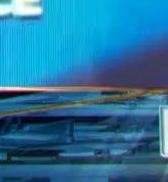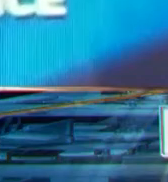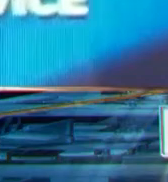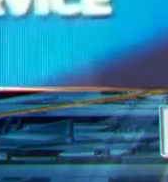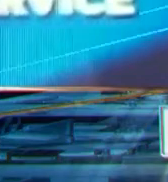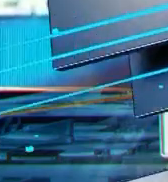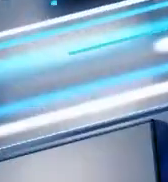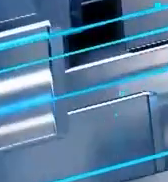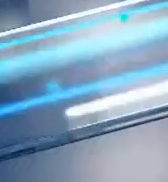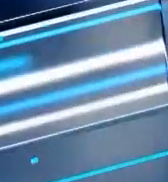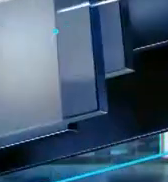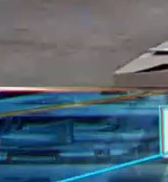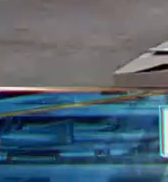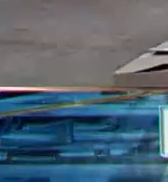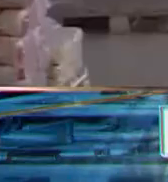жатқызылатын болады.